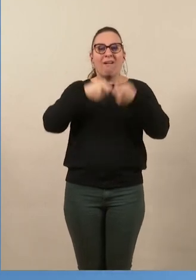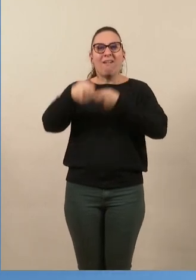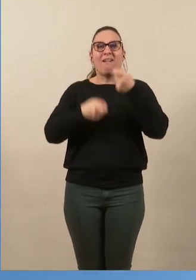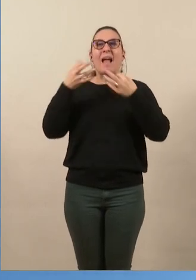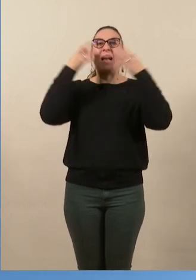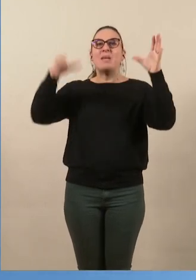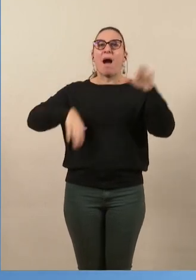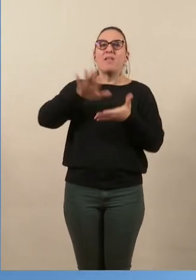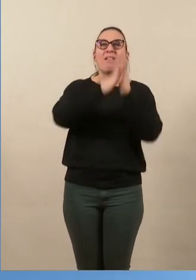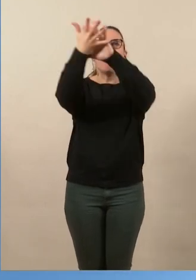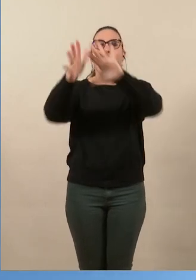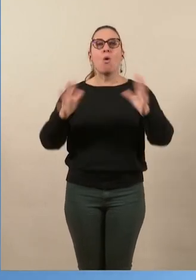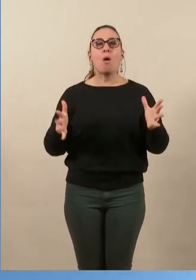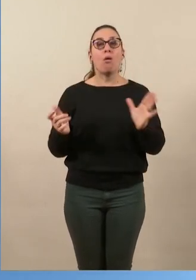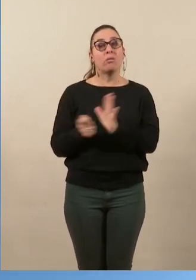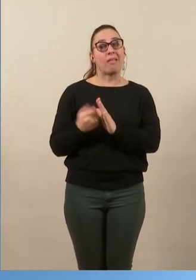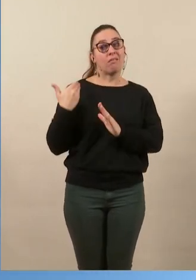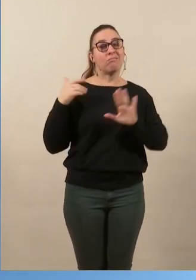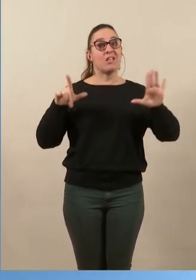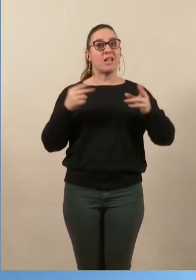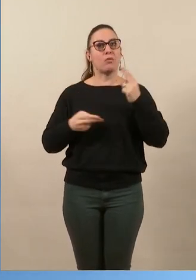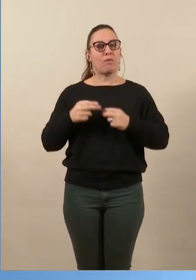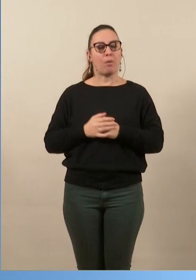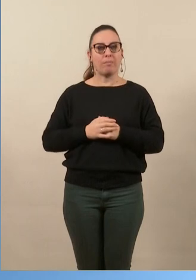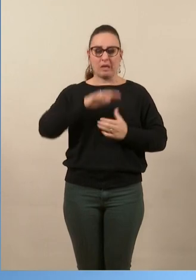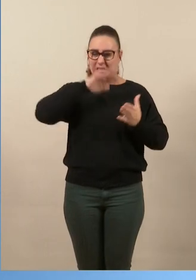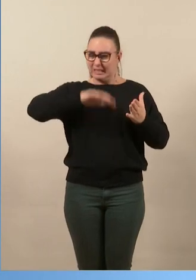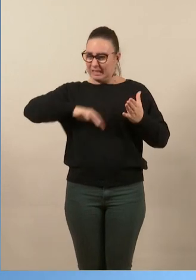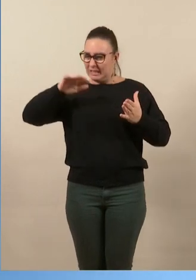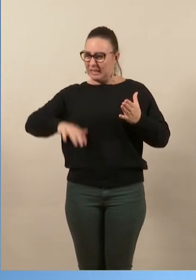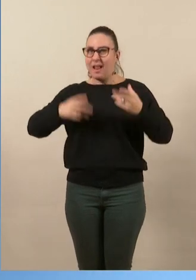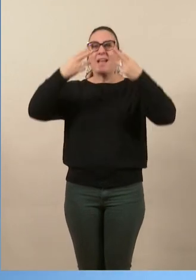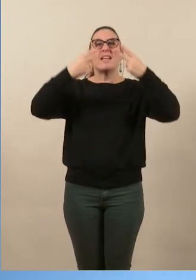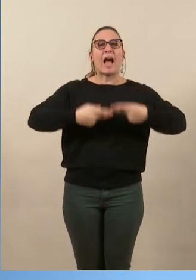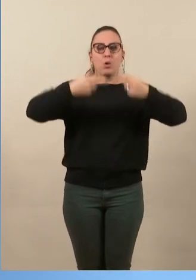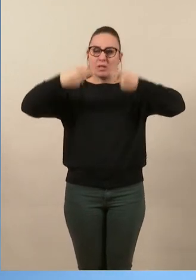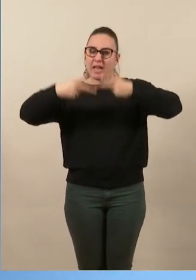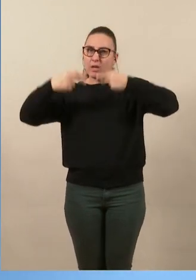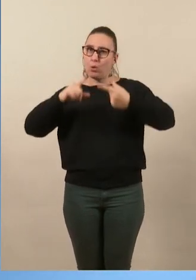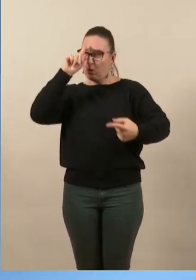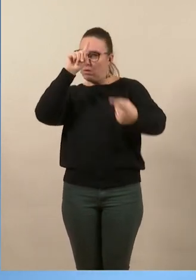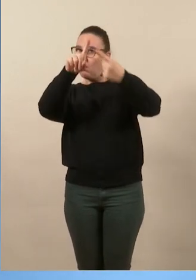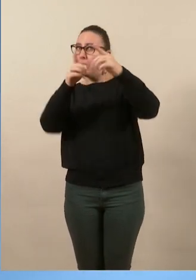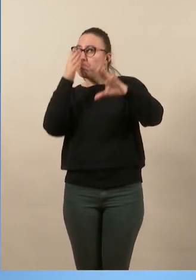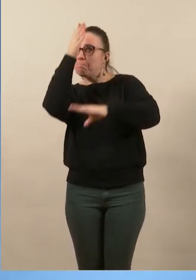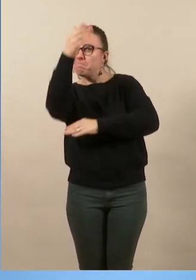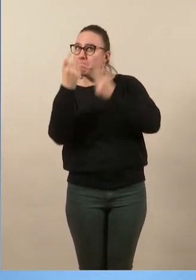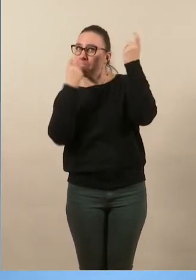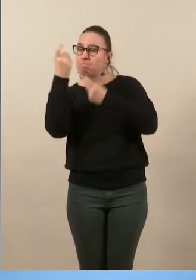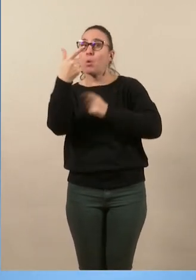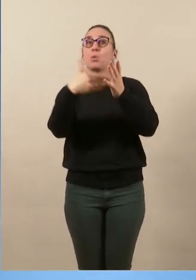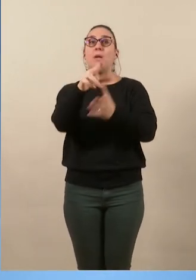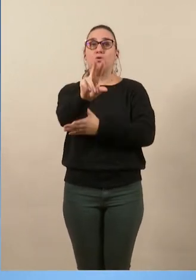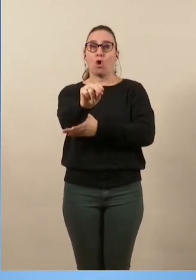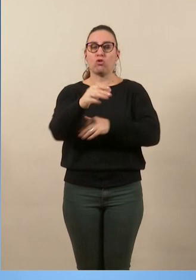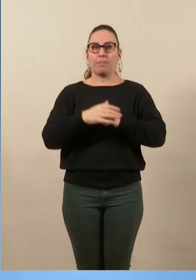climat paru le 7 novembre ce rapport comprend des scénarios prospectifs à l'horizon 2030 scénario obtenu